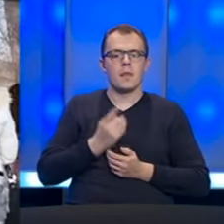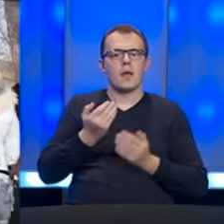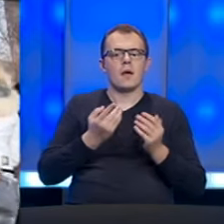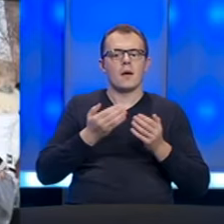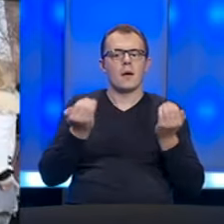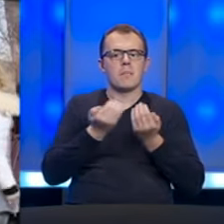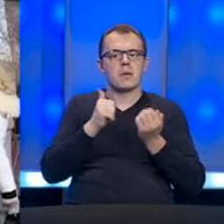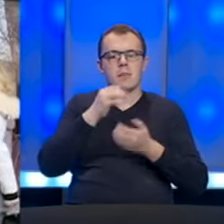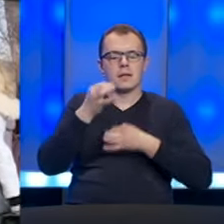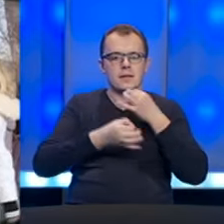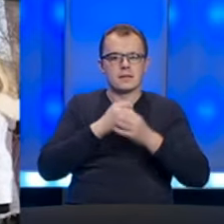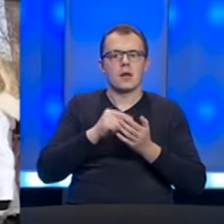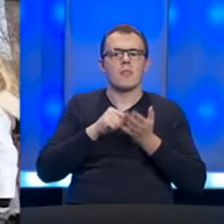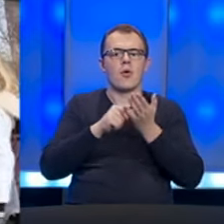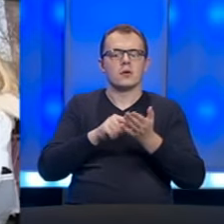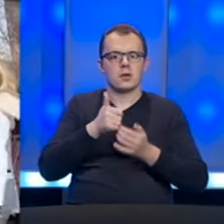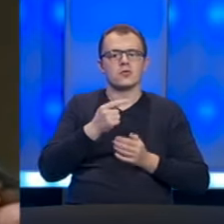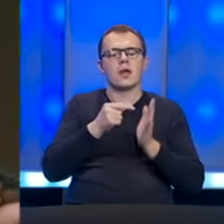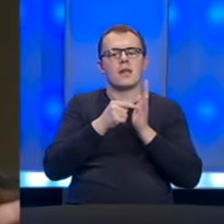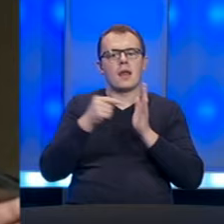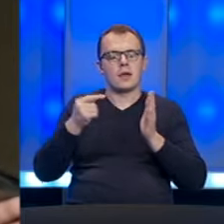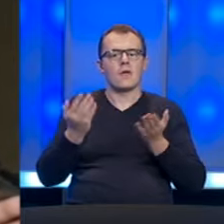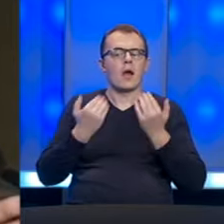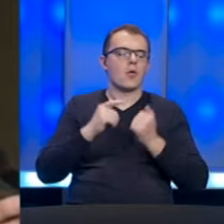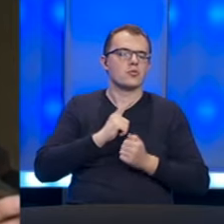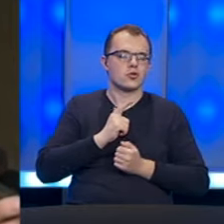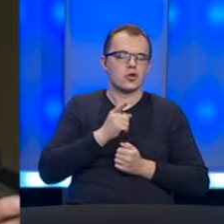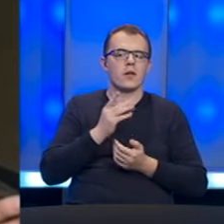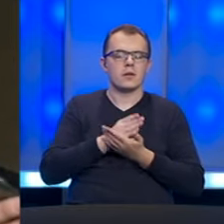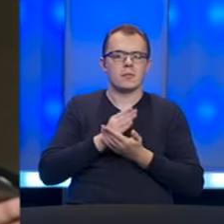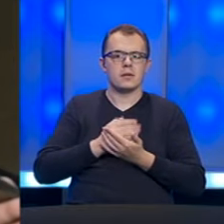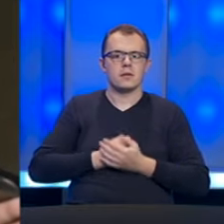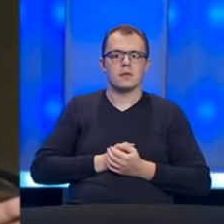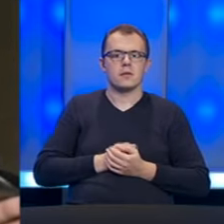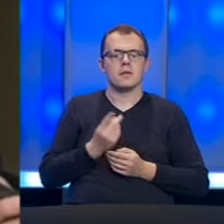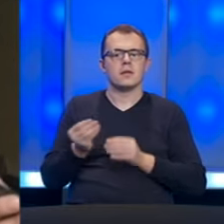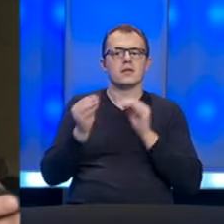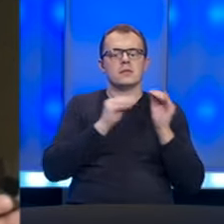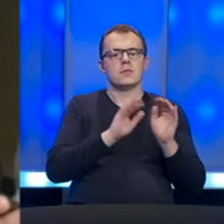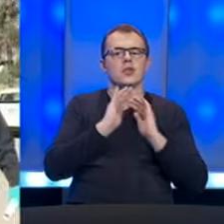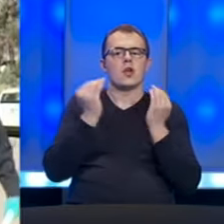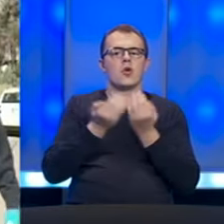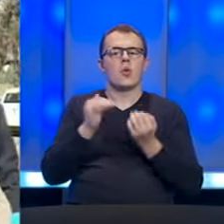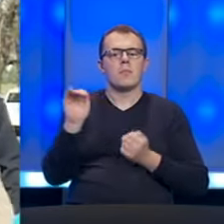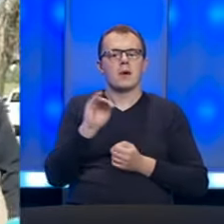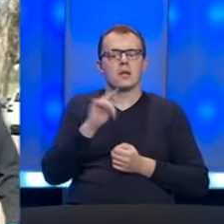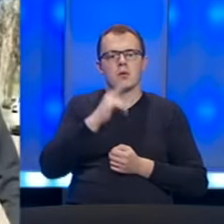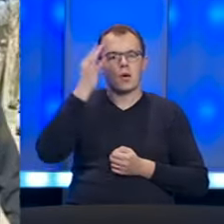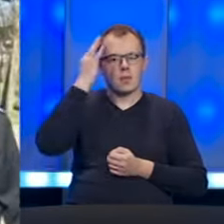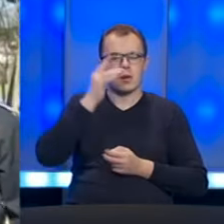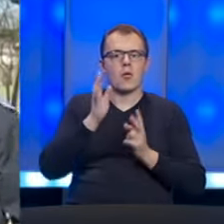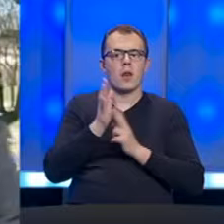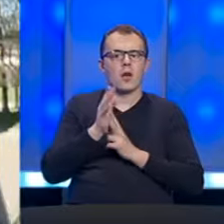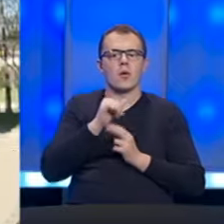novorođenče je odmah testirano i pokazalo se da je negativno, kao što smo i očekivali da će biti, smješteno na odjelu pedijatrije pod daljom i brigom